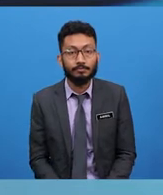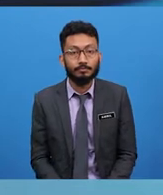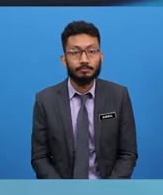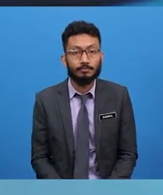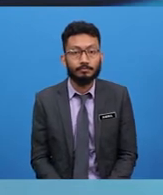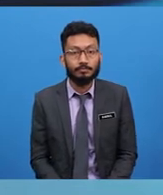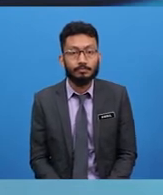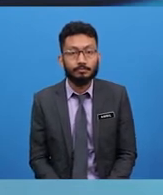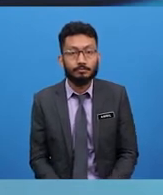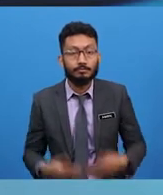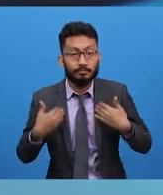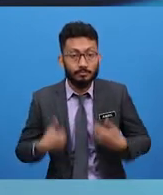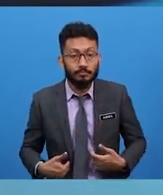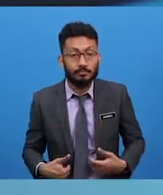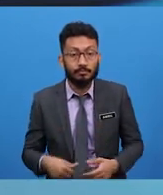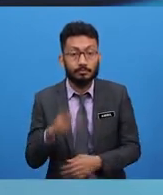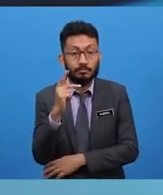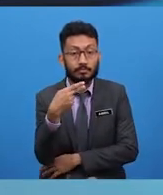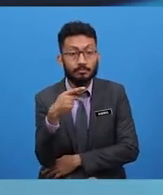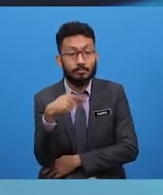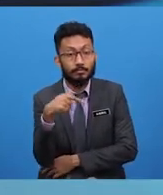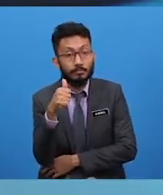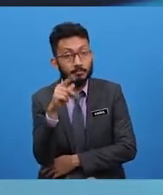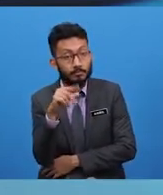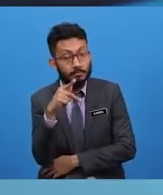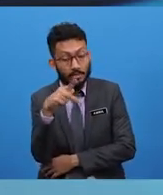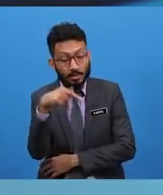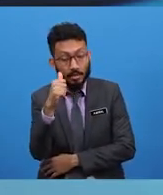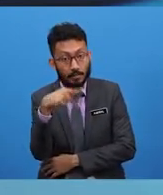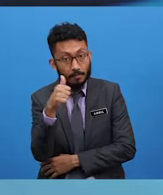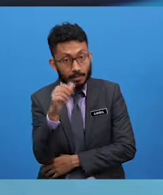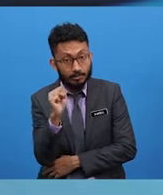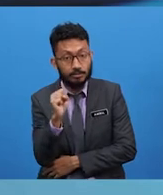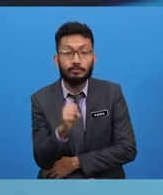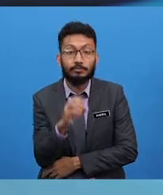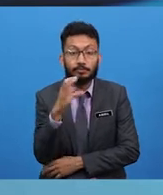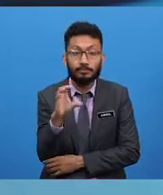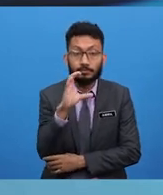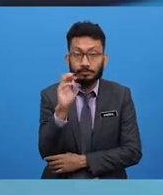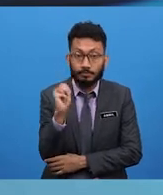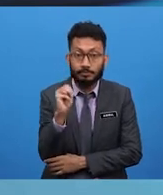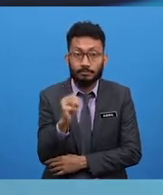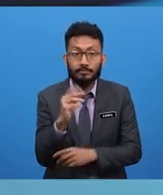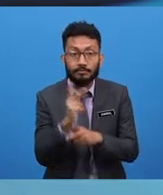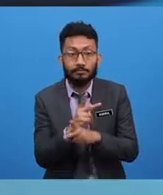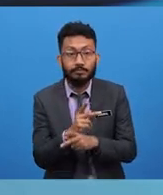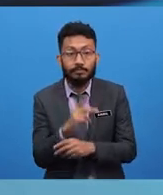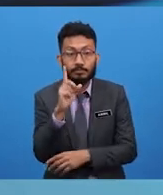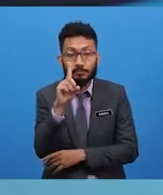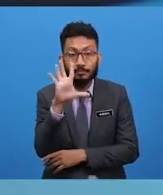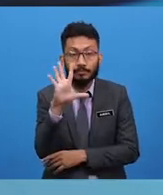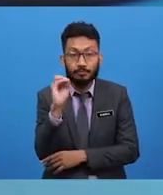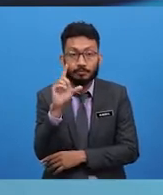kain kapas yang berukuran 100 cm x 150 cm.